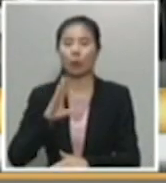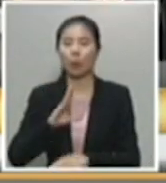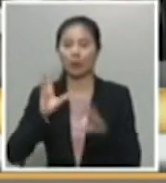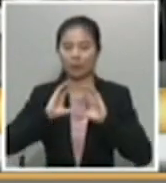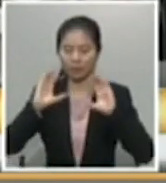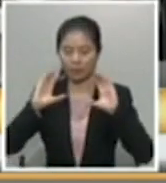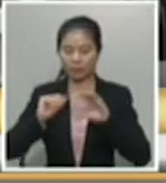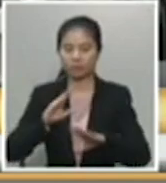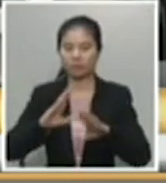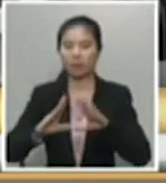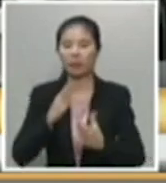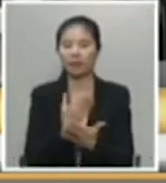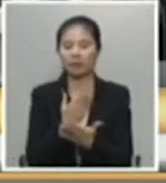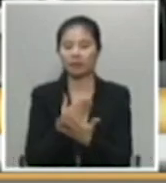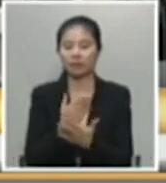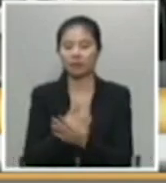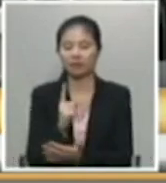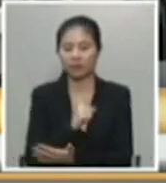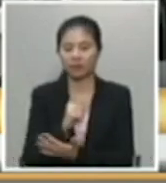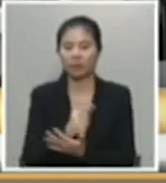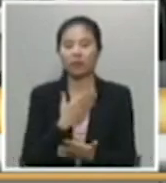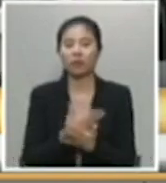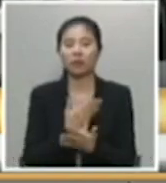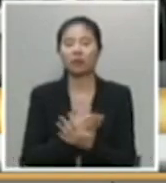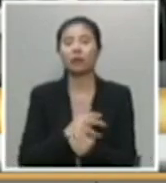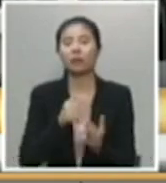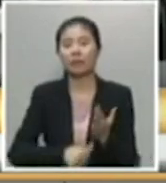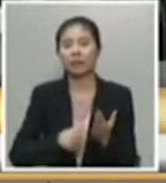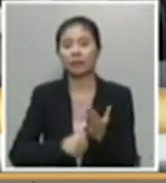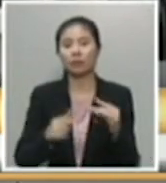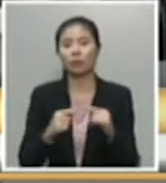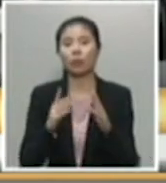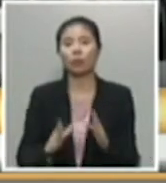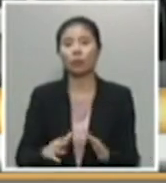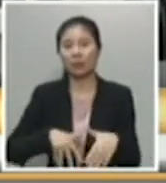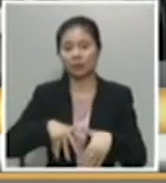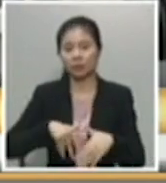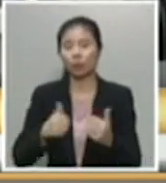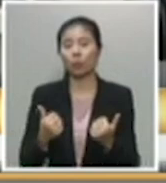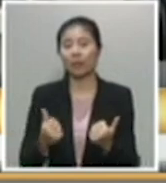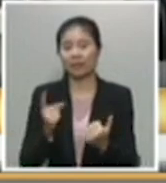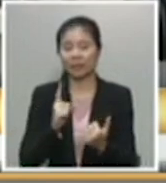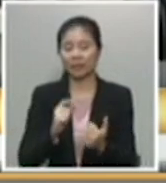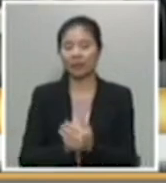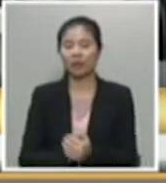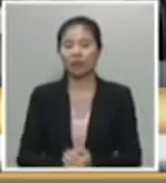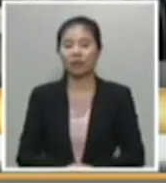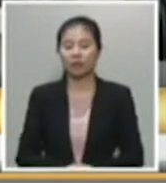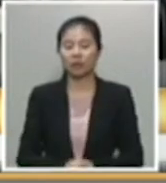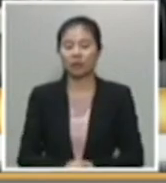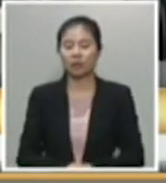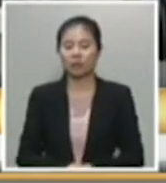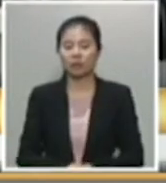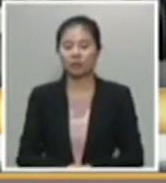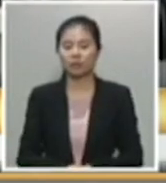ที่ประมาณการไว้ก็คือรายได้จากการเก็บภาษีจากพี่น้องประชาชนนะครับเพราะฉะนั้นวันนี้เวลาของผมทั้งหมดเนี่ยจะขอ